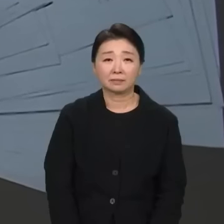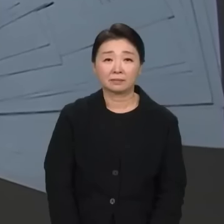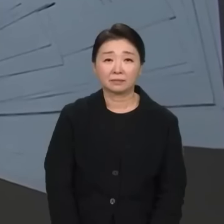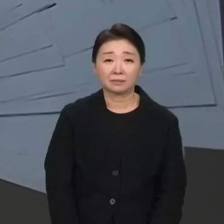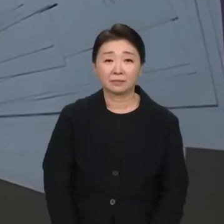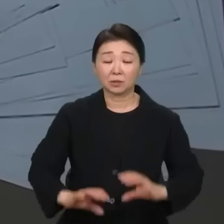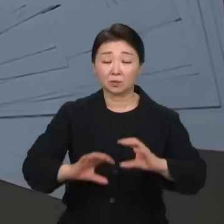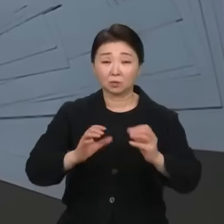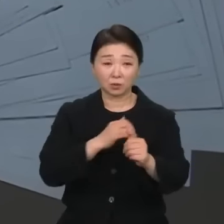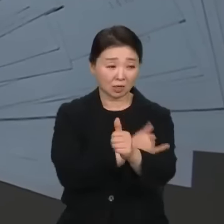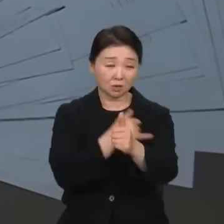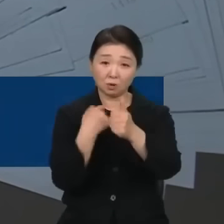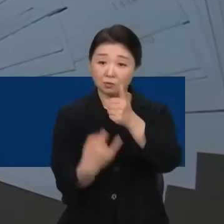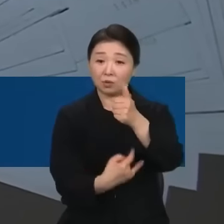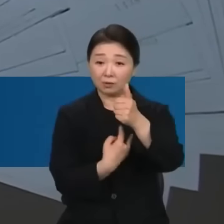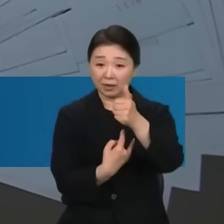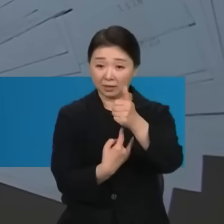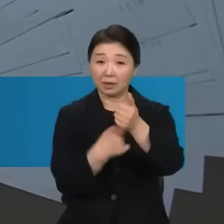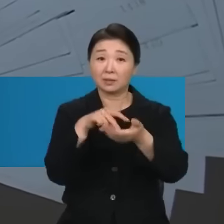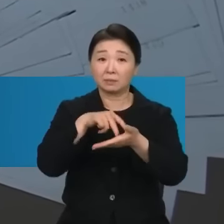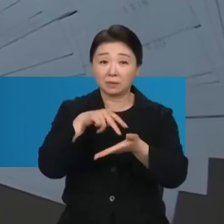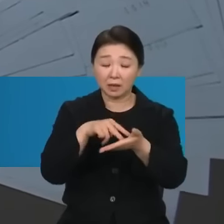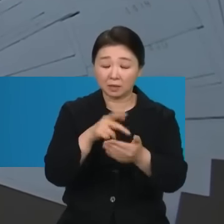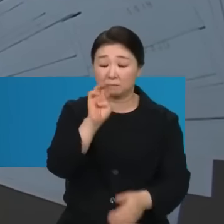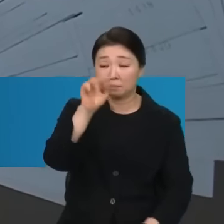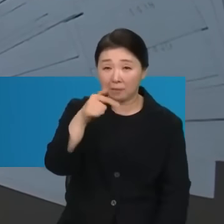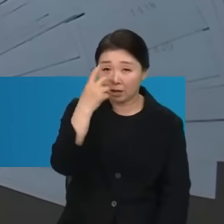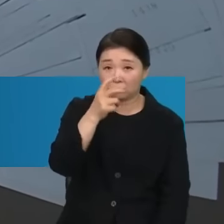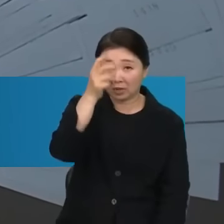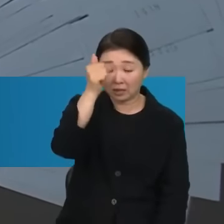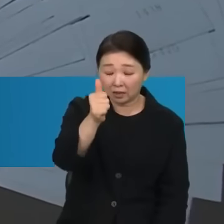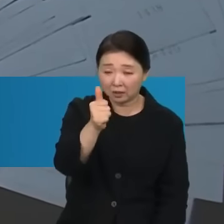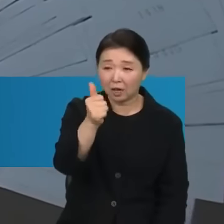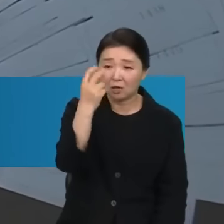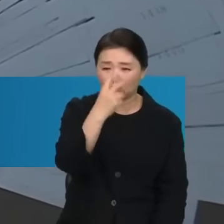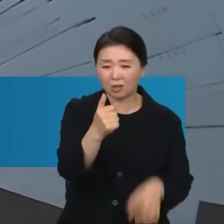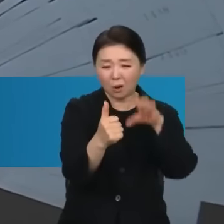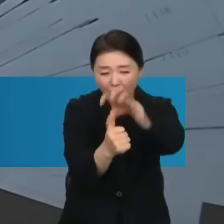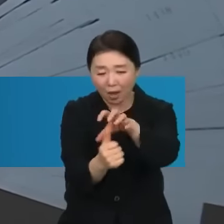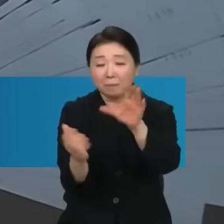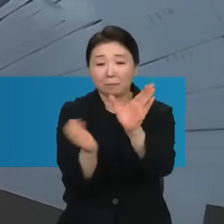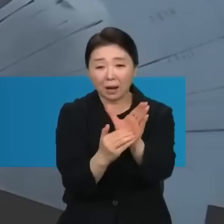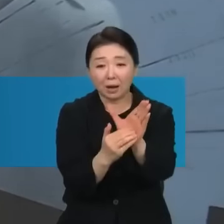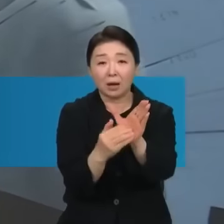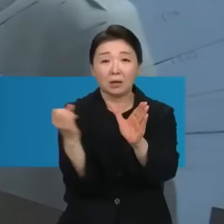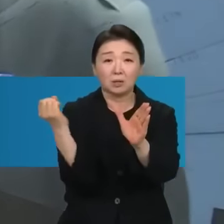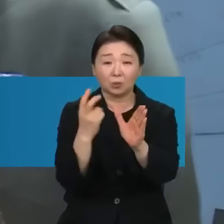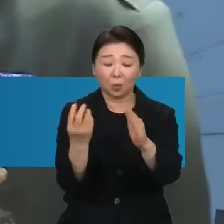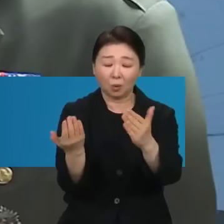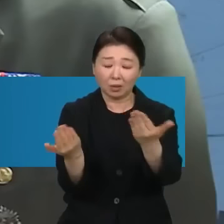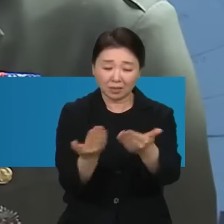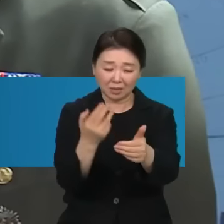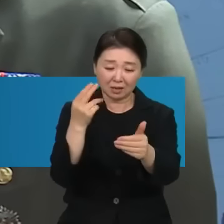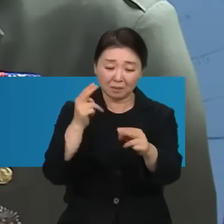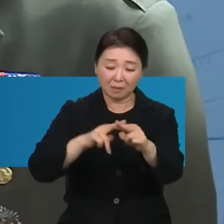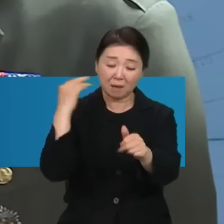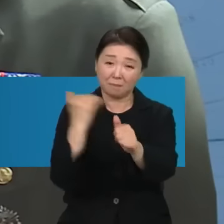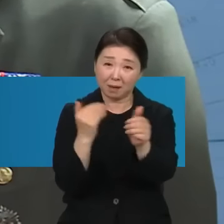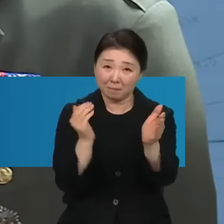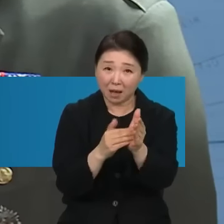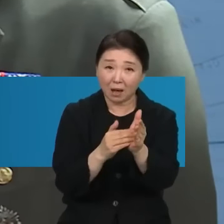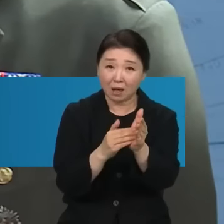그런가 하면 국가인권위원회가 박정훈 전 수사단장이 수사 외압을 받았고 부당한 보직 해임을 당했다 판단하고 작성한